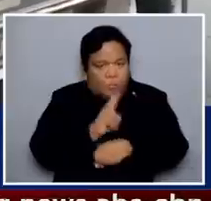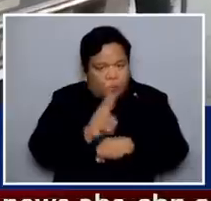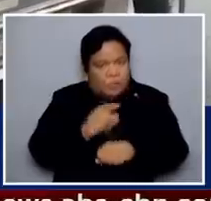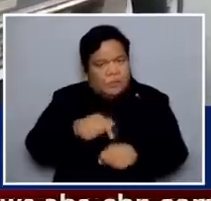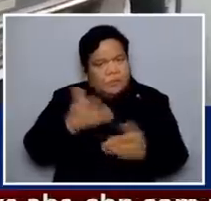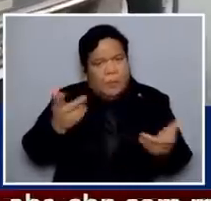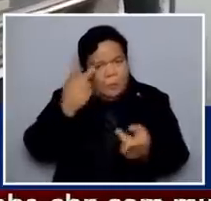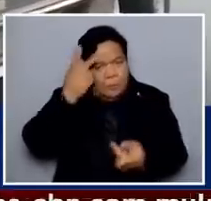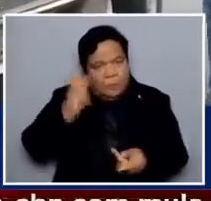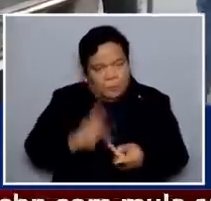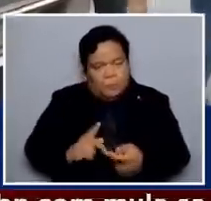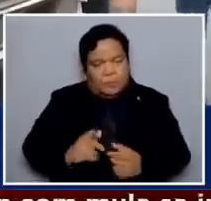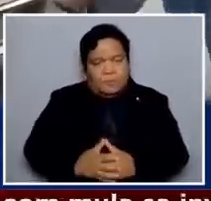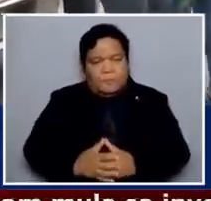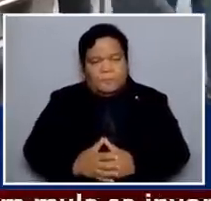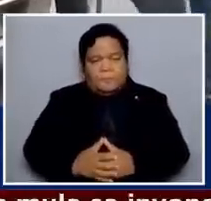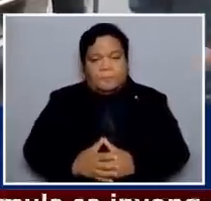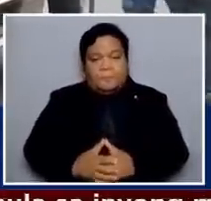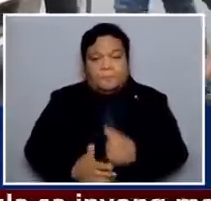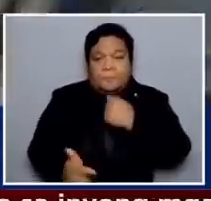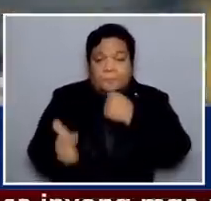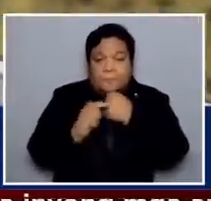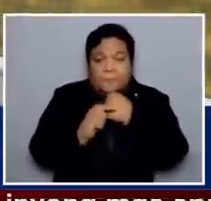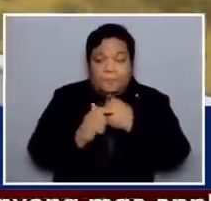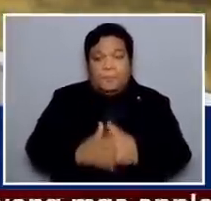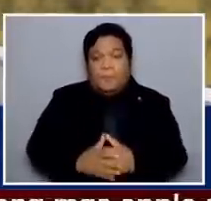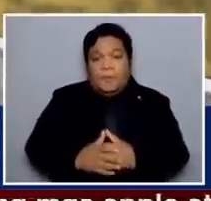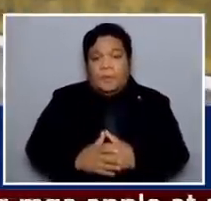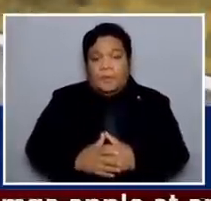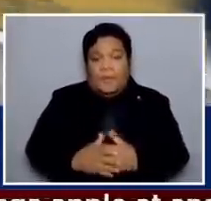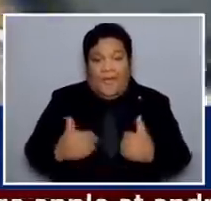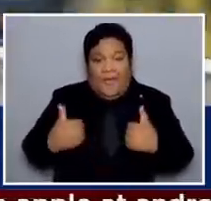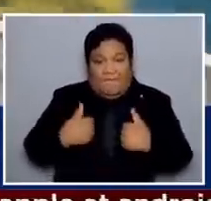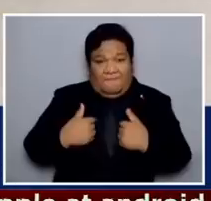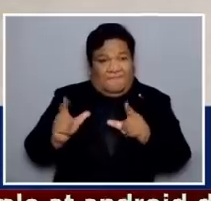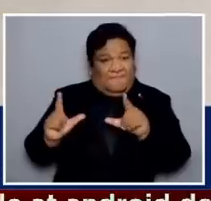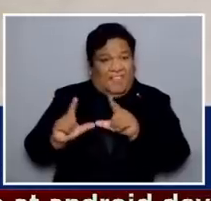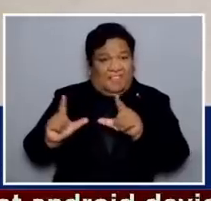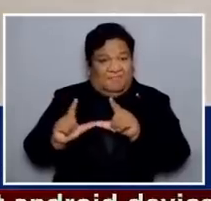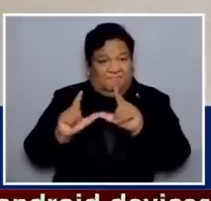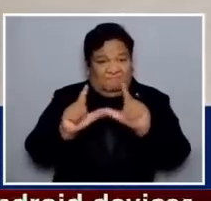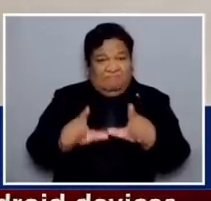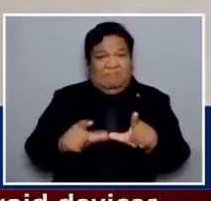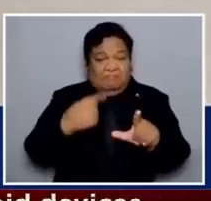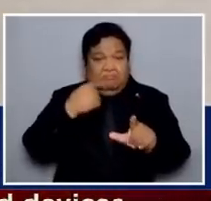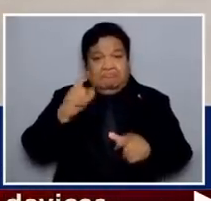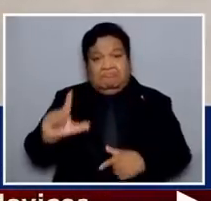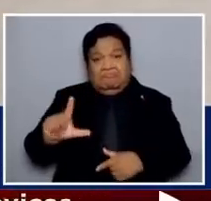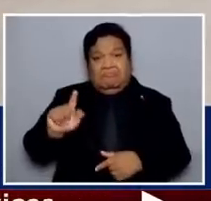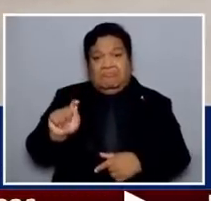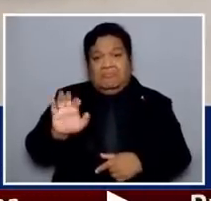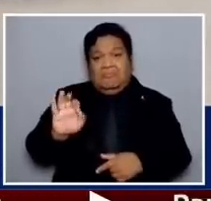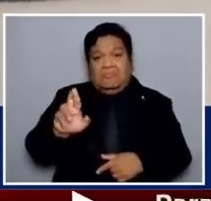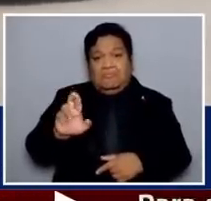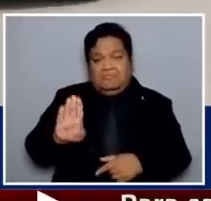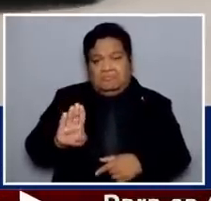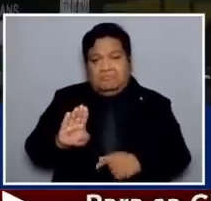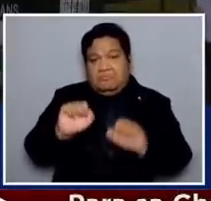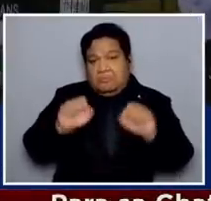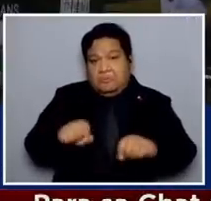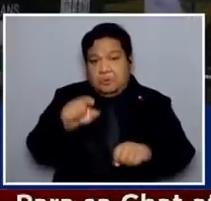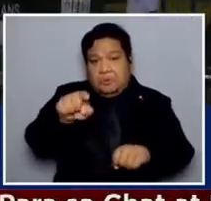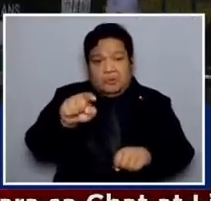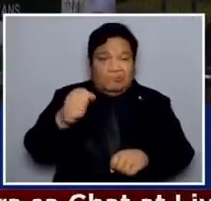sana. Dahil may prangkisa galing sa kanila, nagbabala ang LTFRB na pwede nilang parusahan ang mga drivers ng